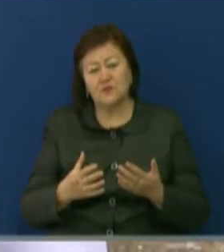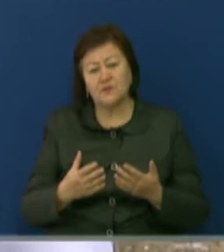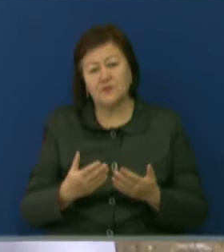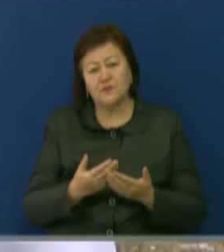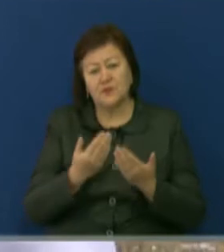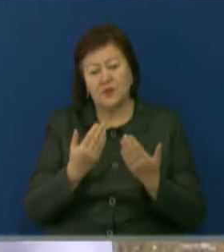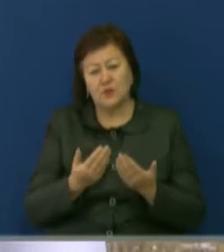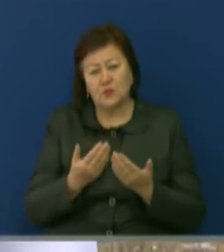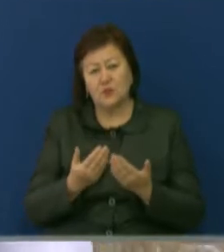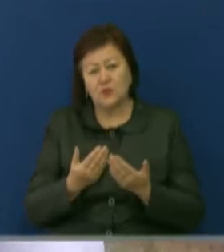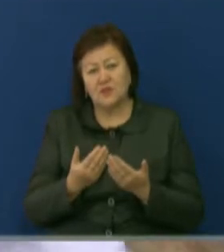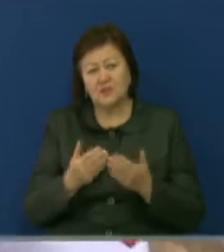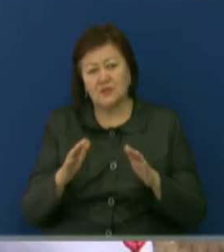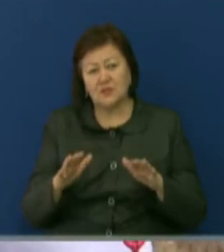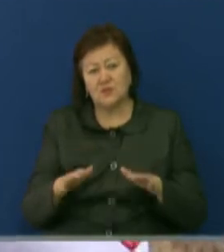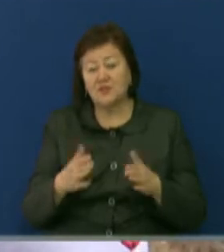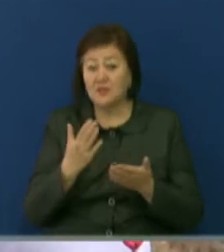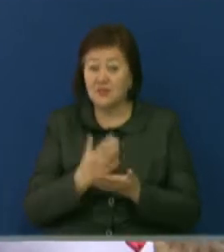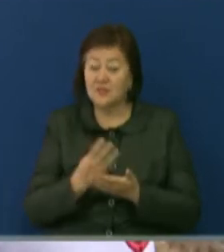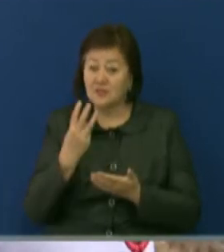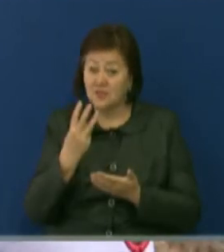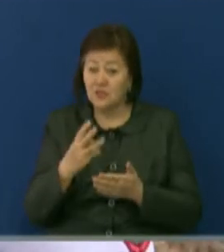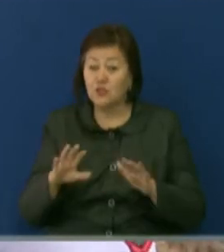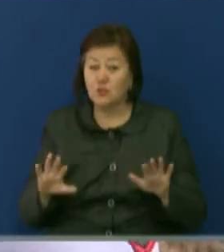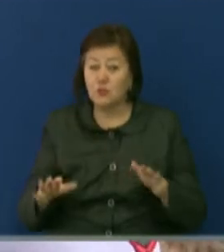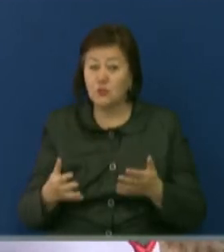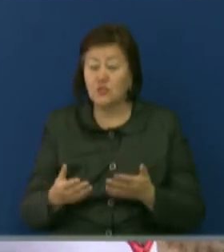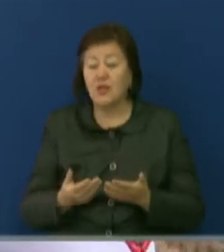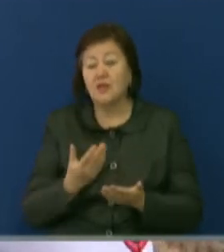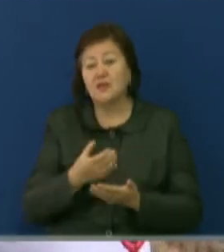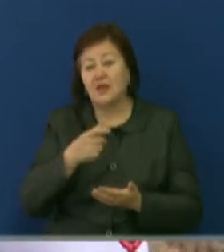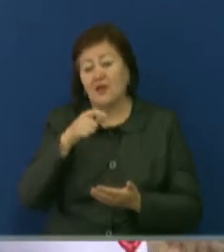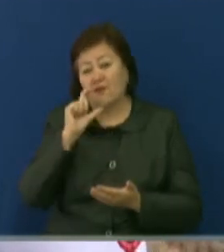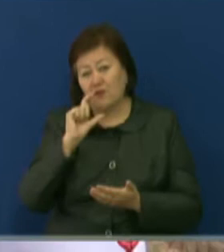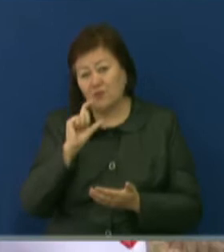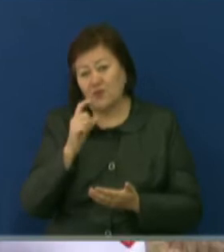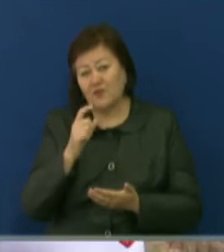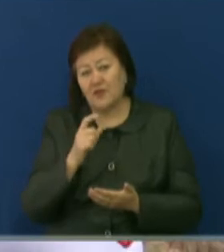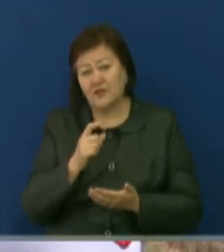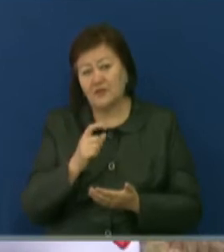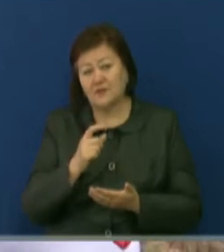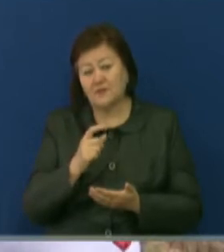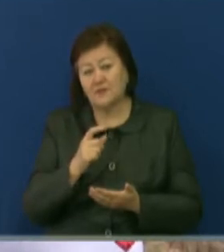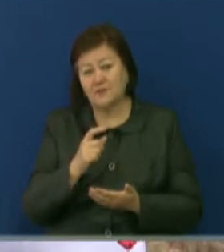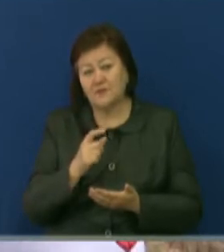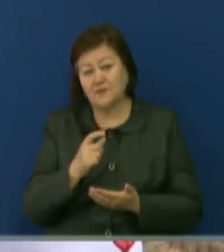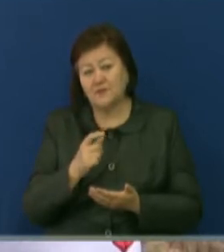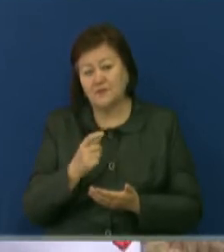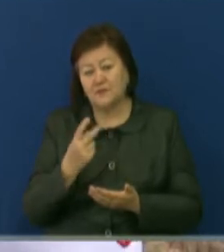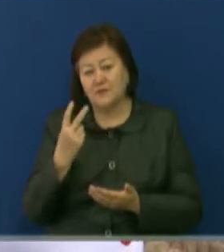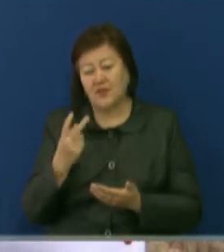қызмет көрсететін аумақта 3 қылмыс тіркелді. Осы арақ ішу салдарынан ол мына